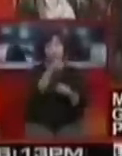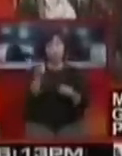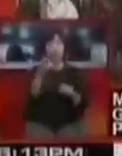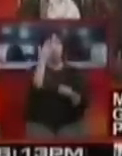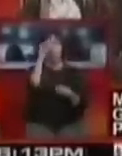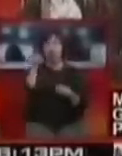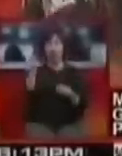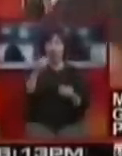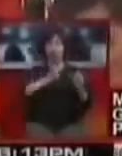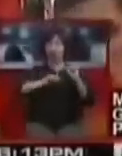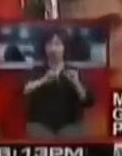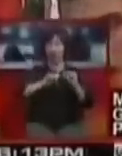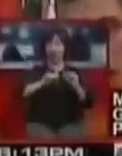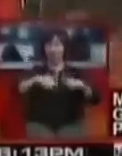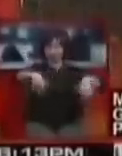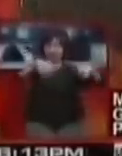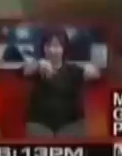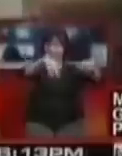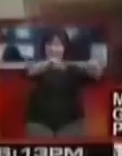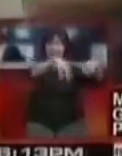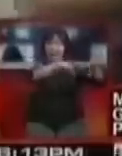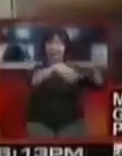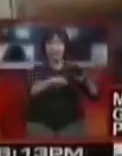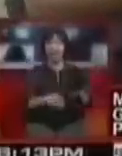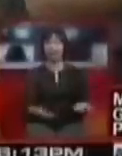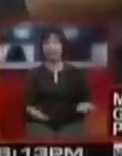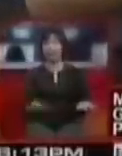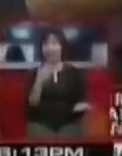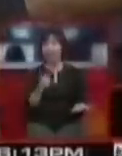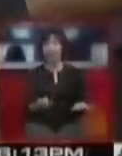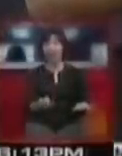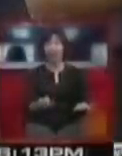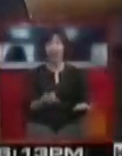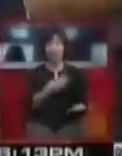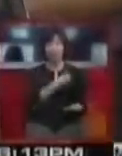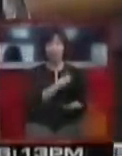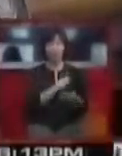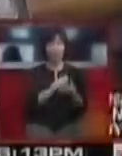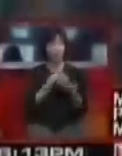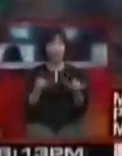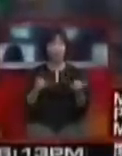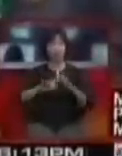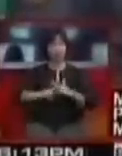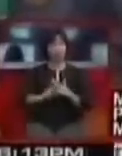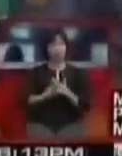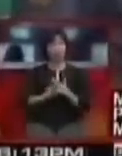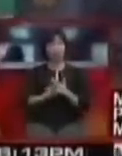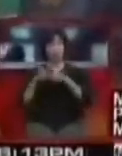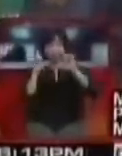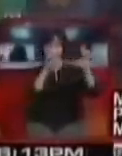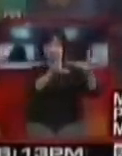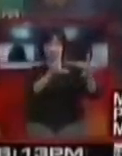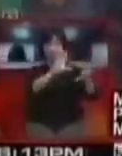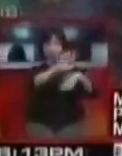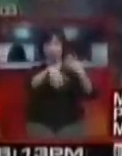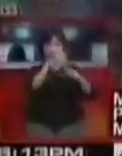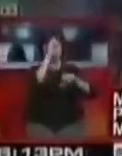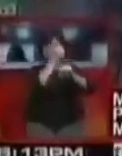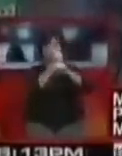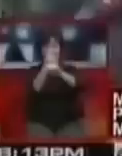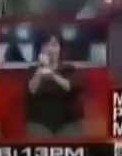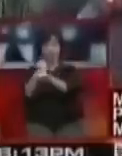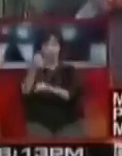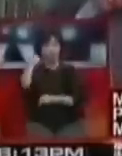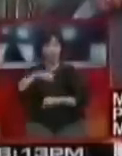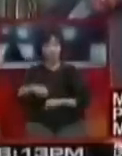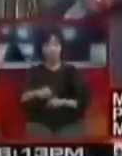bakit yung asta nila, pinagtatabuyan nila ang mga tao? Ang mga pulis naman, pinag-aaralan na raw ang pagsasampa ng asunto sa mga pasaway na